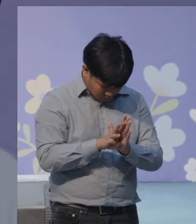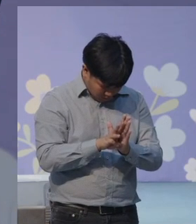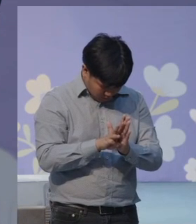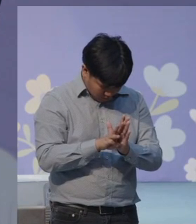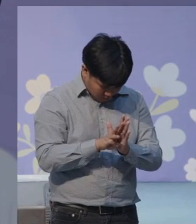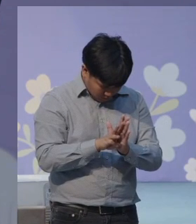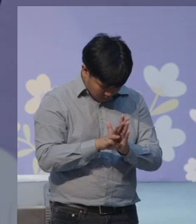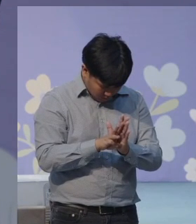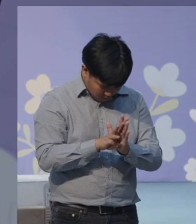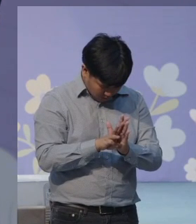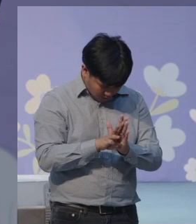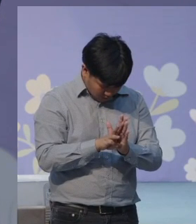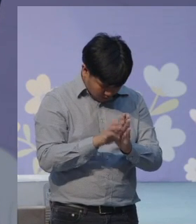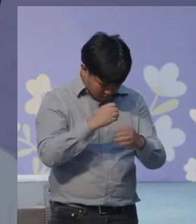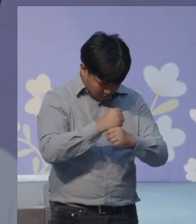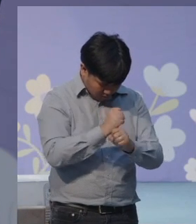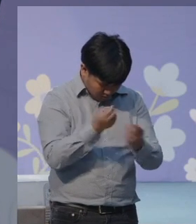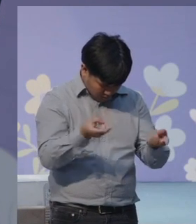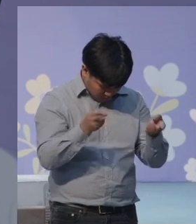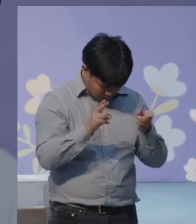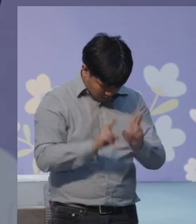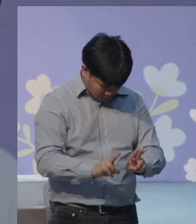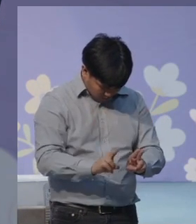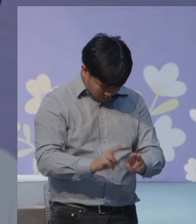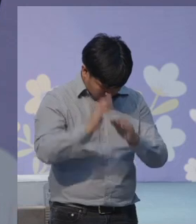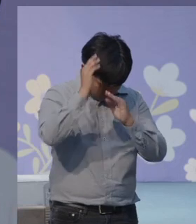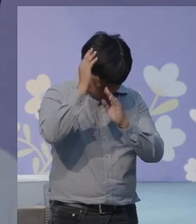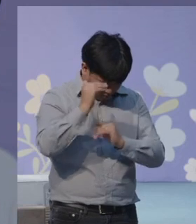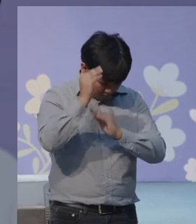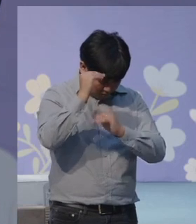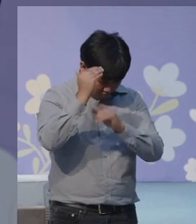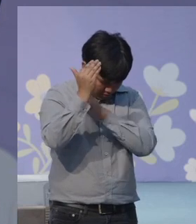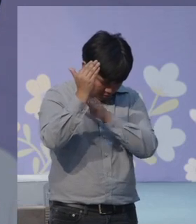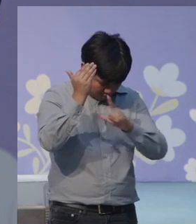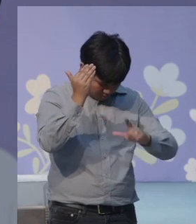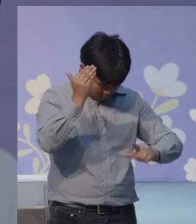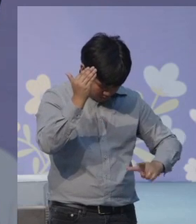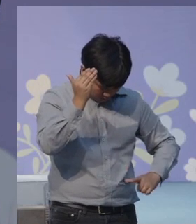ay magkatotoo. Sana, Panginoon,